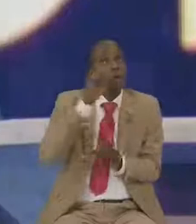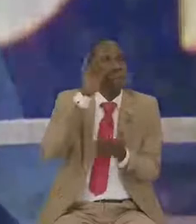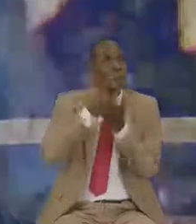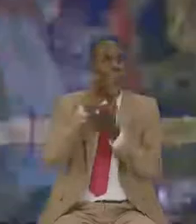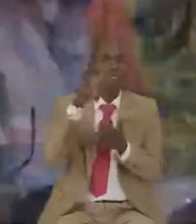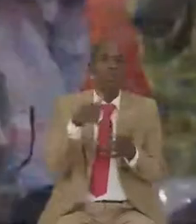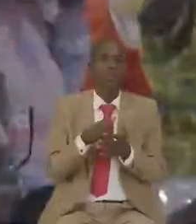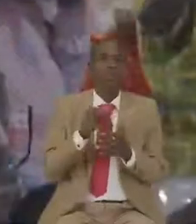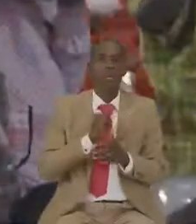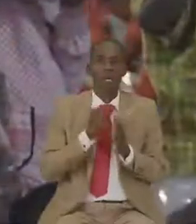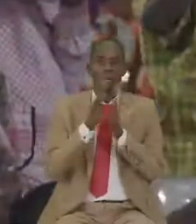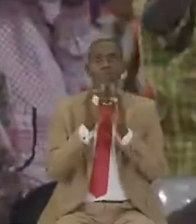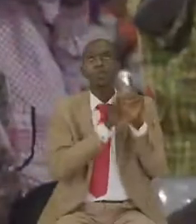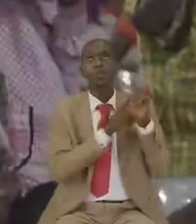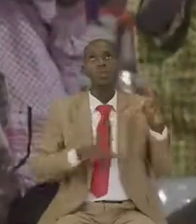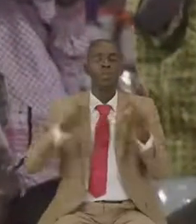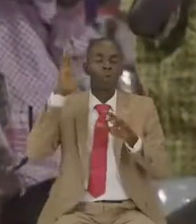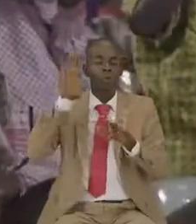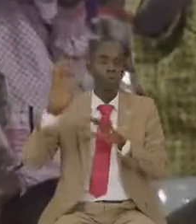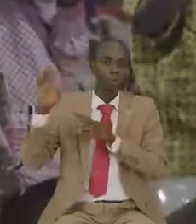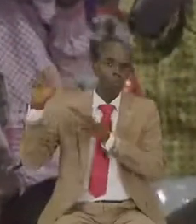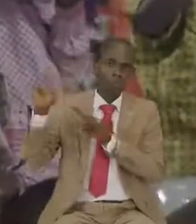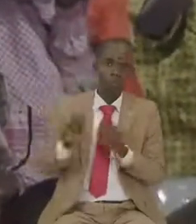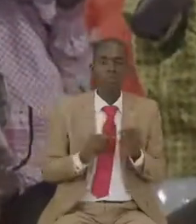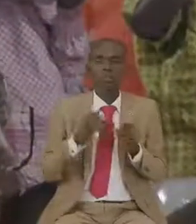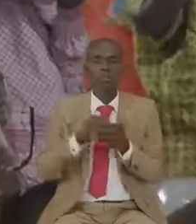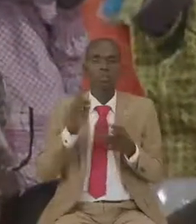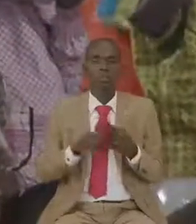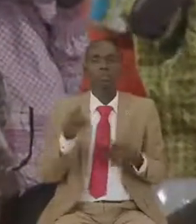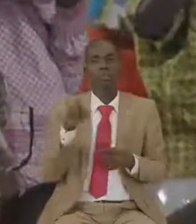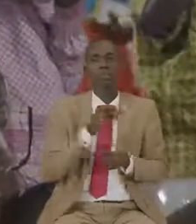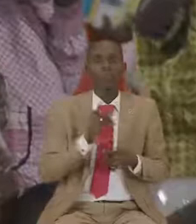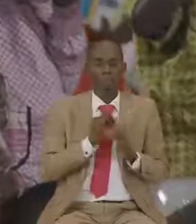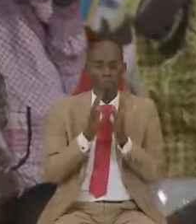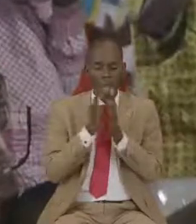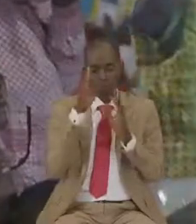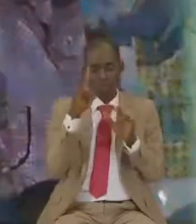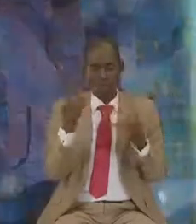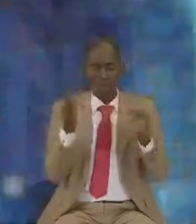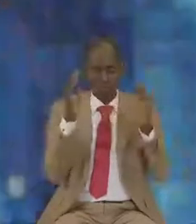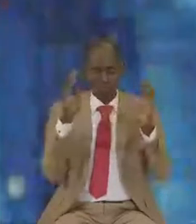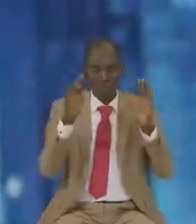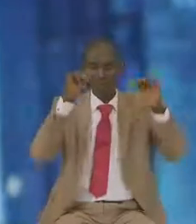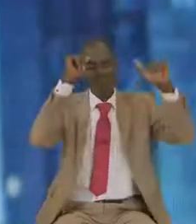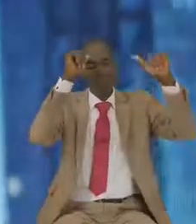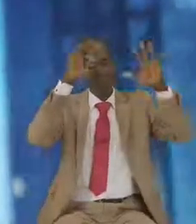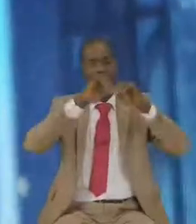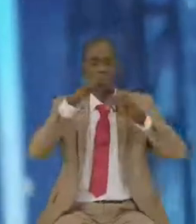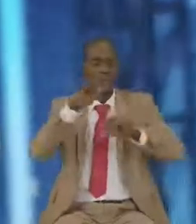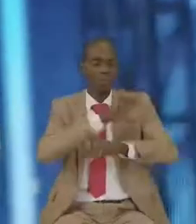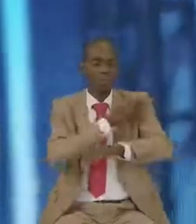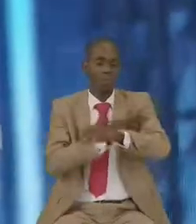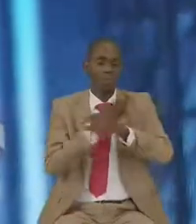à moi. Il a fait pour moi, je crois. Seigneur, que cela soit